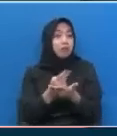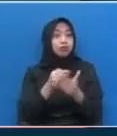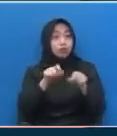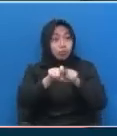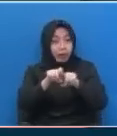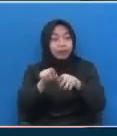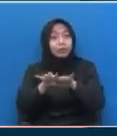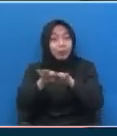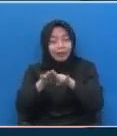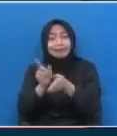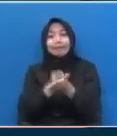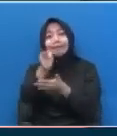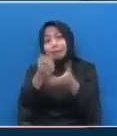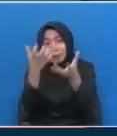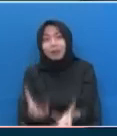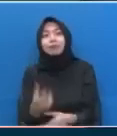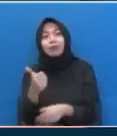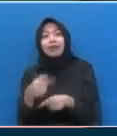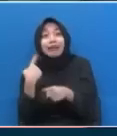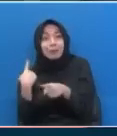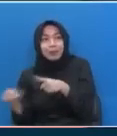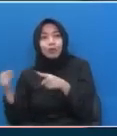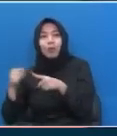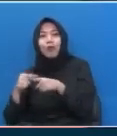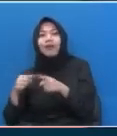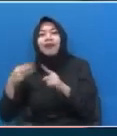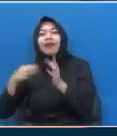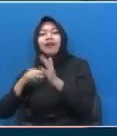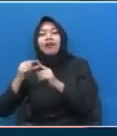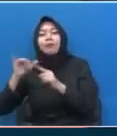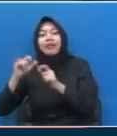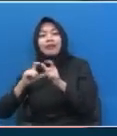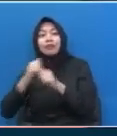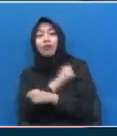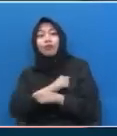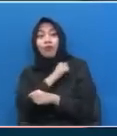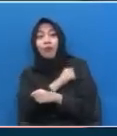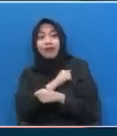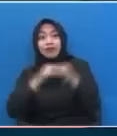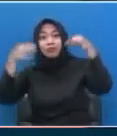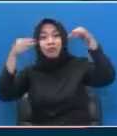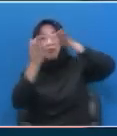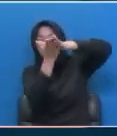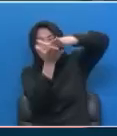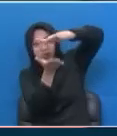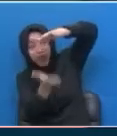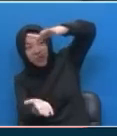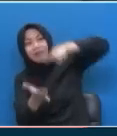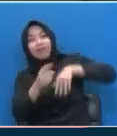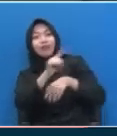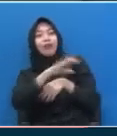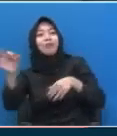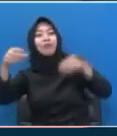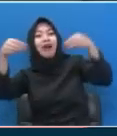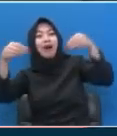mudah-mudahan dalam hal persidangan kali ini yang 1000 halaman ini suatu Luar biasa ini kita beri apresiasi